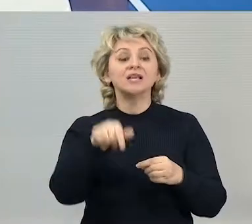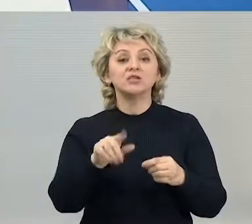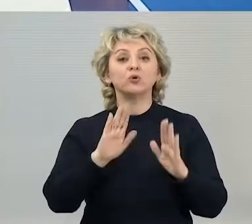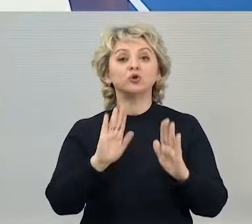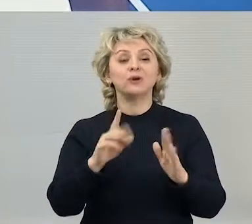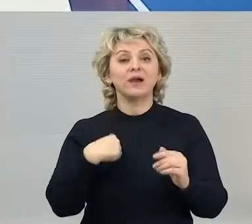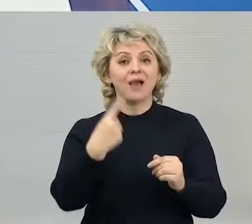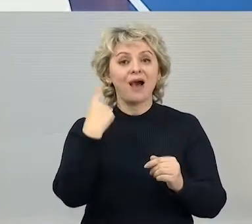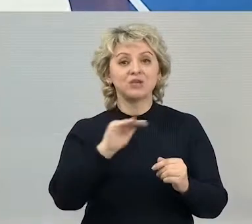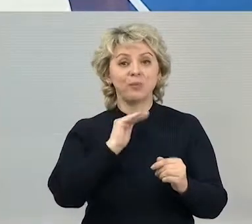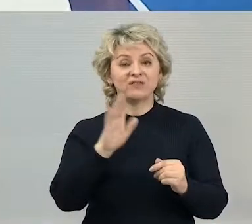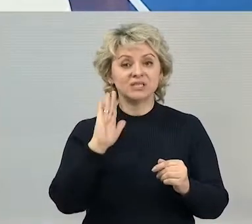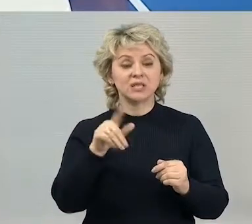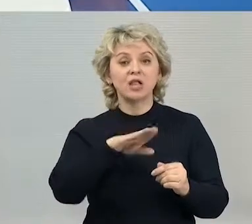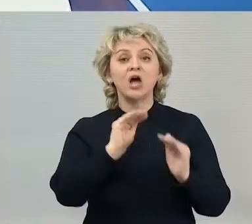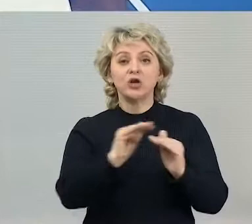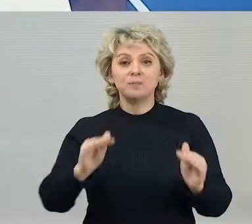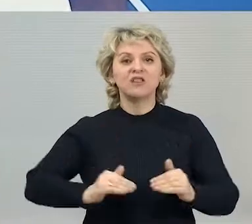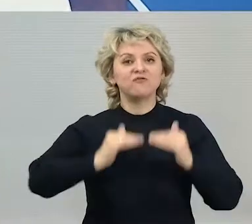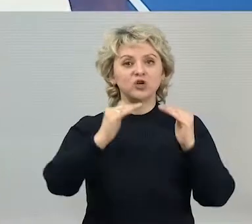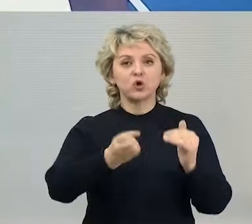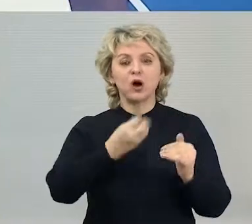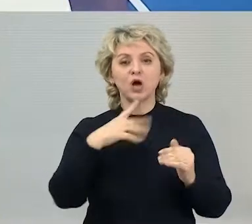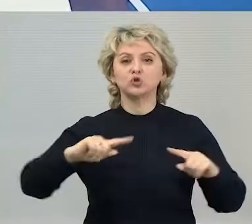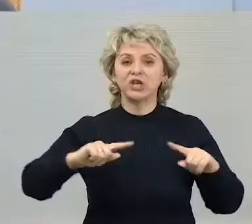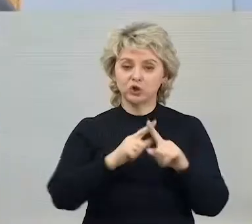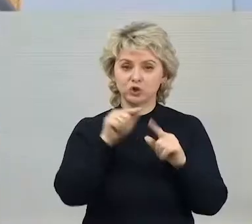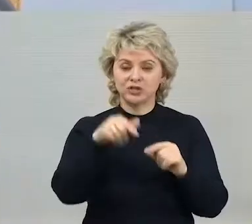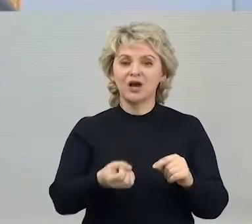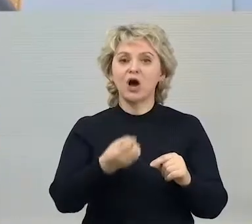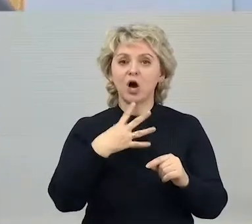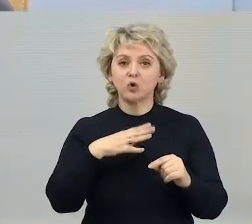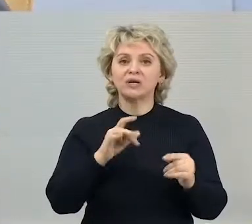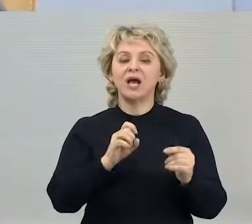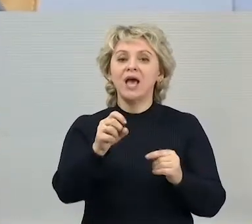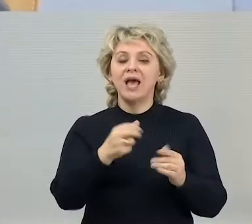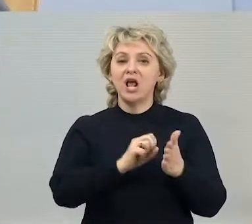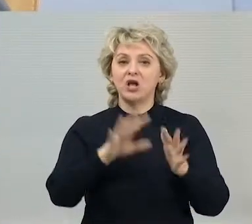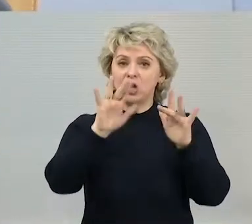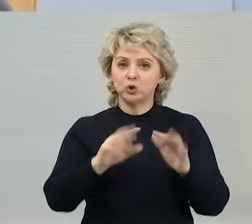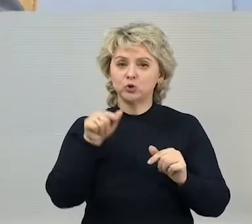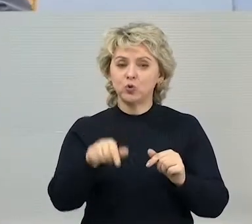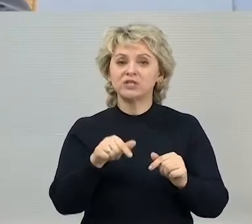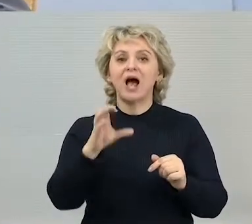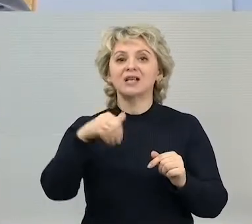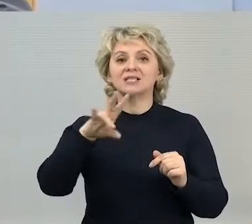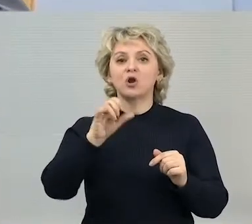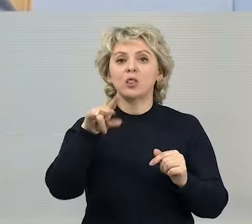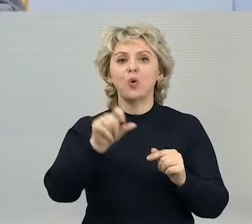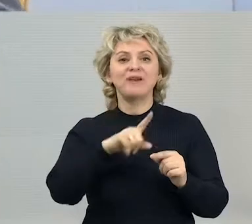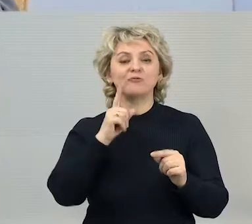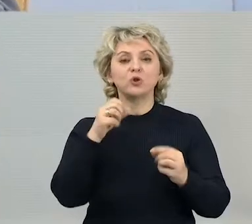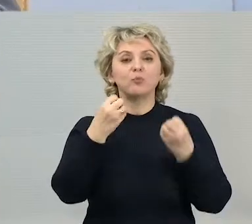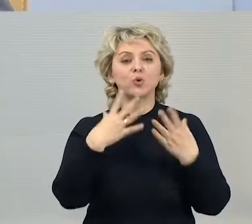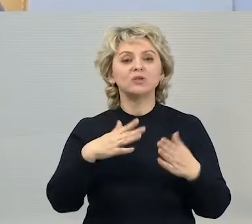я один стал профессионалом. Но ребята выросли в хороших инженеров, в хороших электронщиков. Потому что астрономия в молодости, она